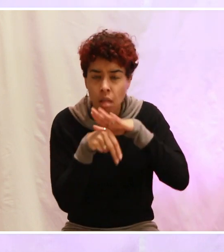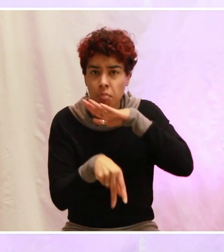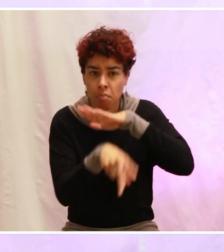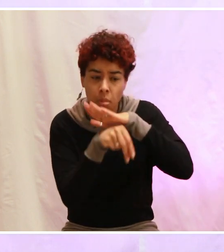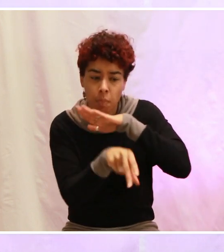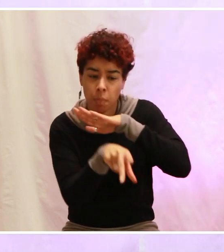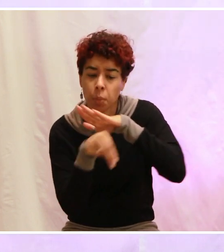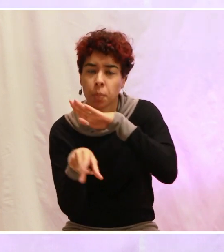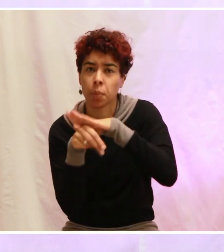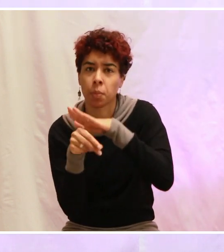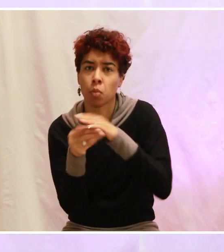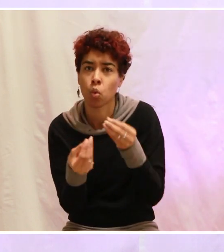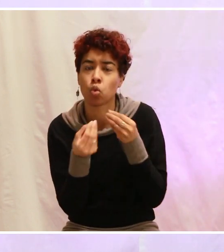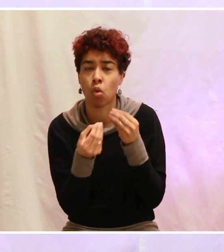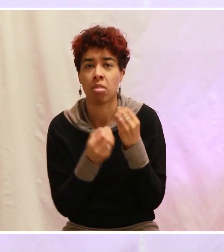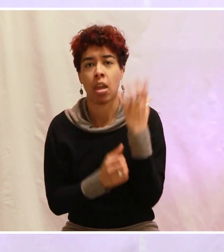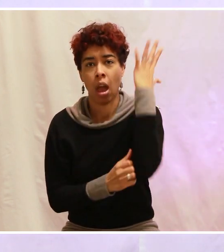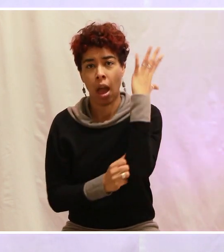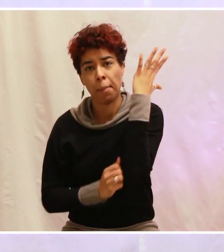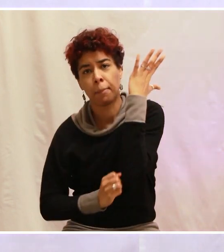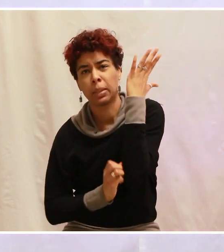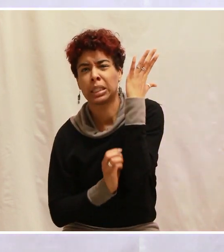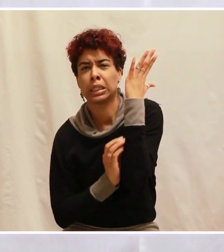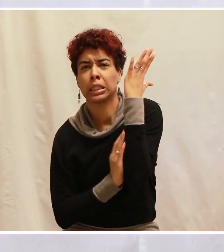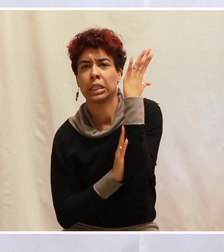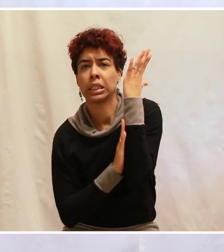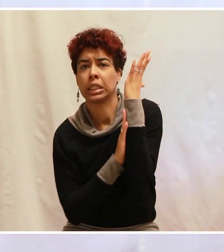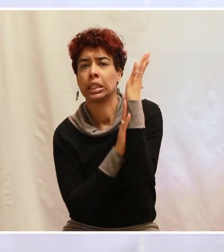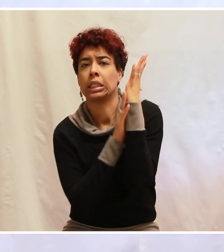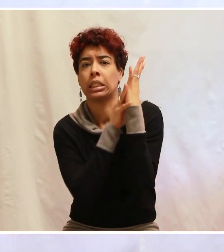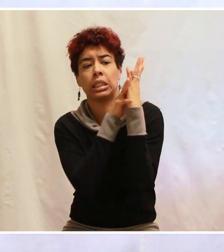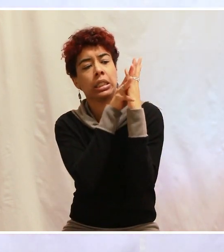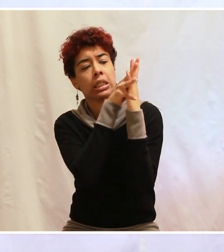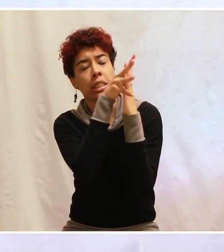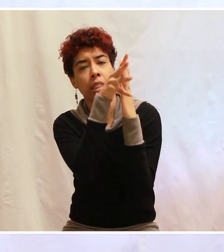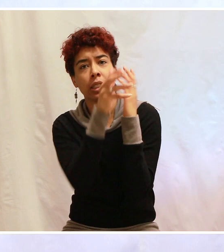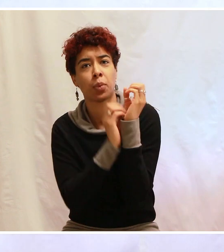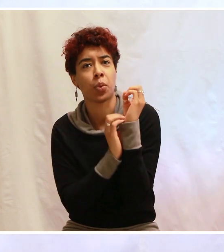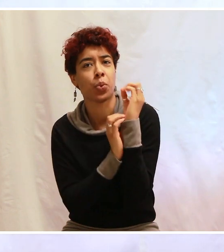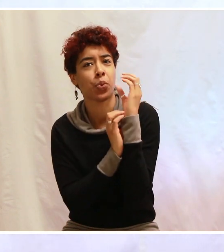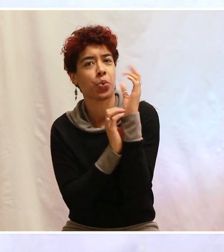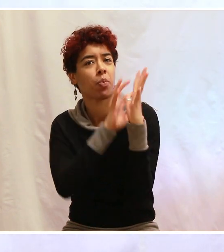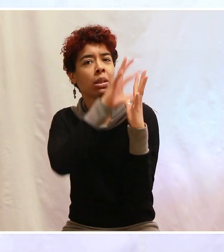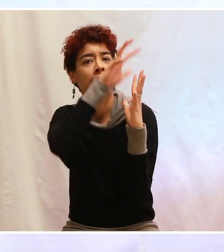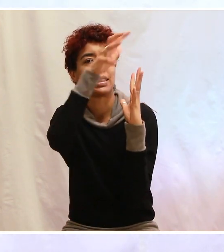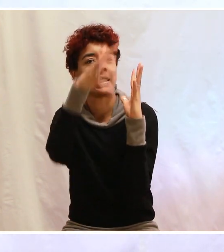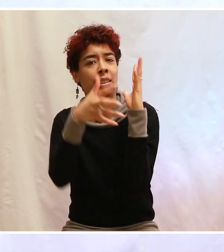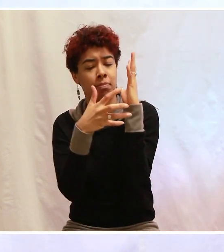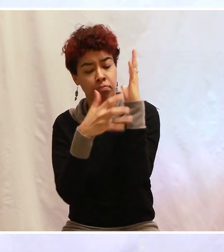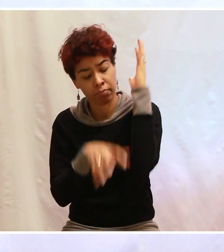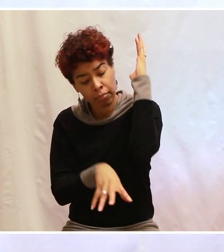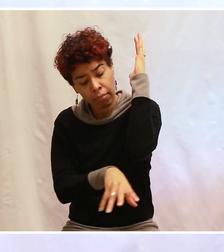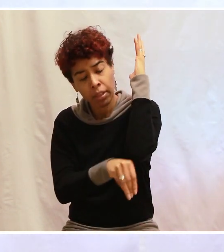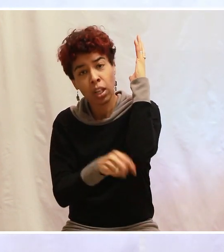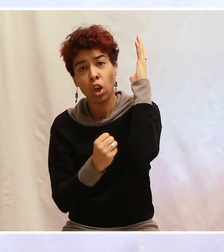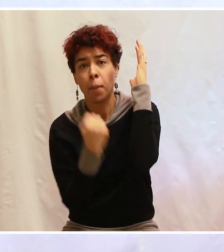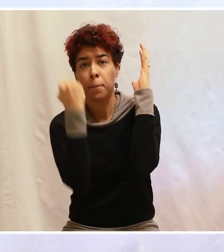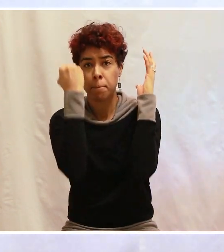afin que cet arbre eh bien, puisse grandir et puis évoluer. Et puis à la fois, eh bien, ces racines vont lui servir